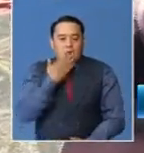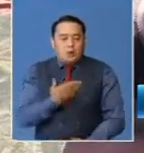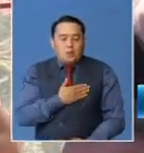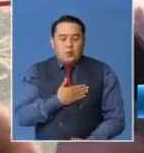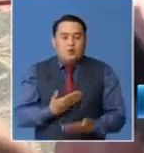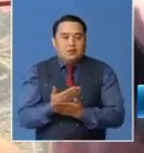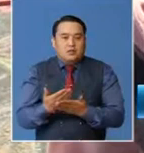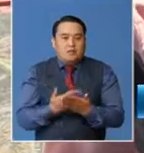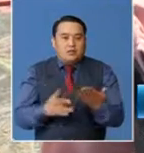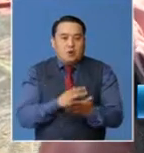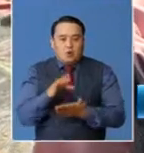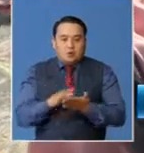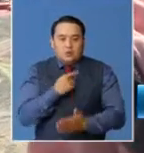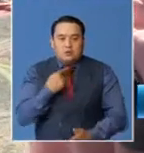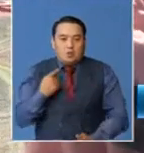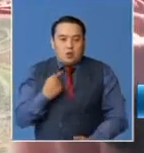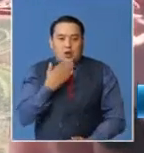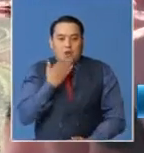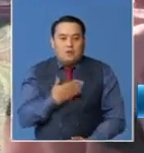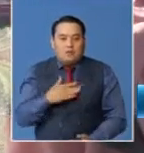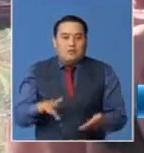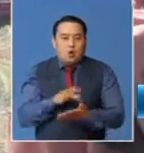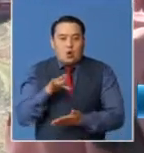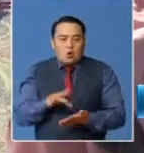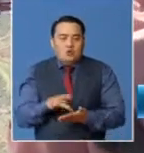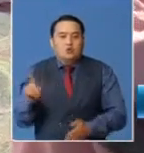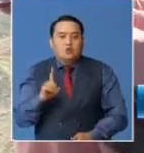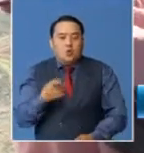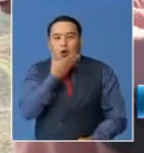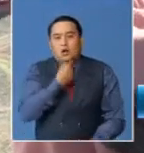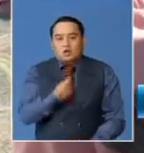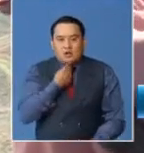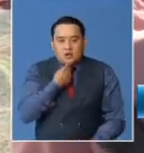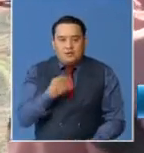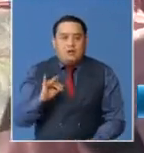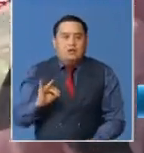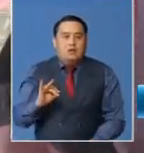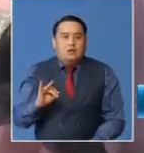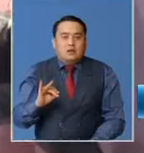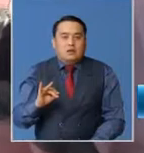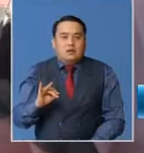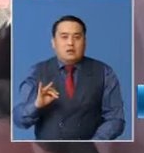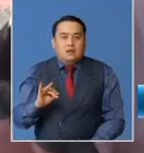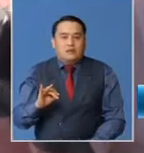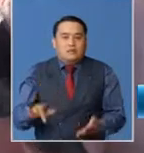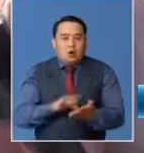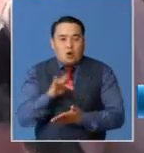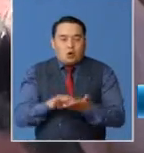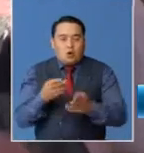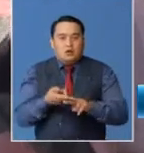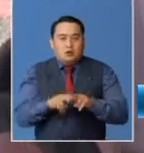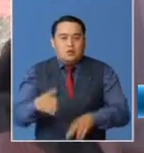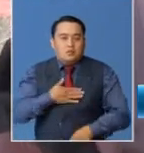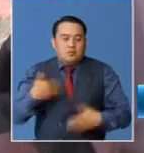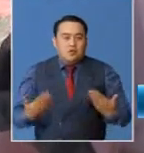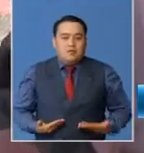очень рисовать. Я люблю свой город, потому что он очень красивый и В городе, в котором мы